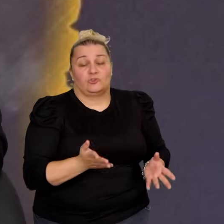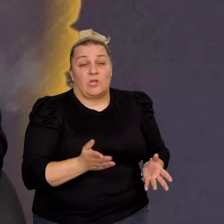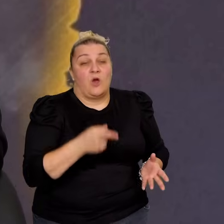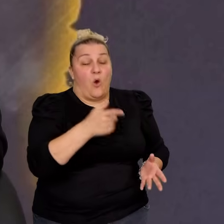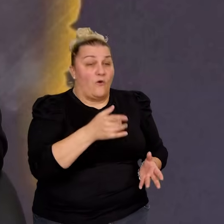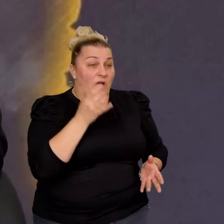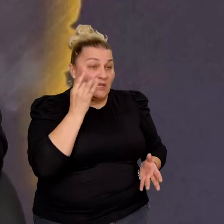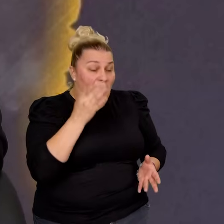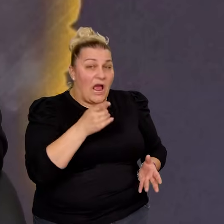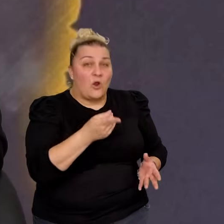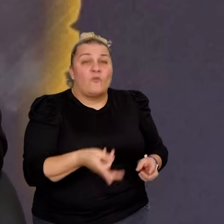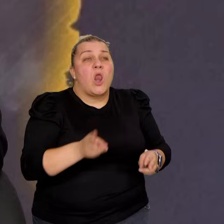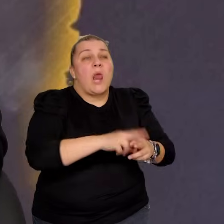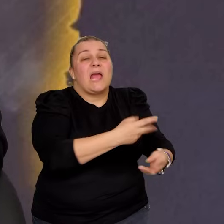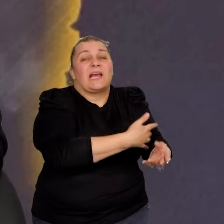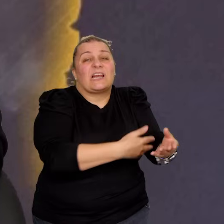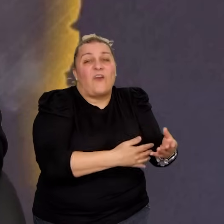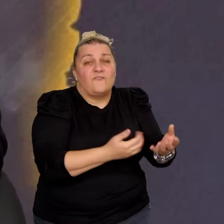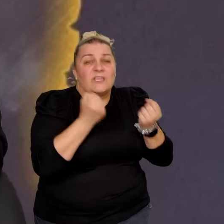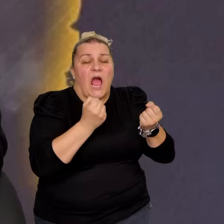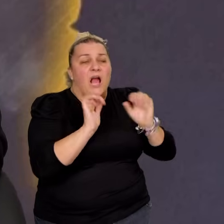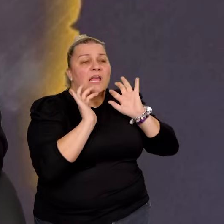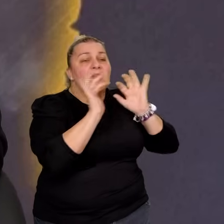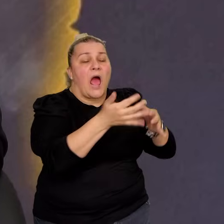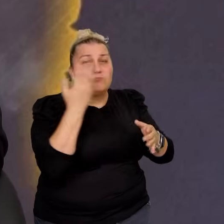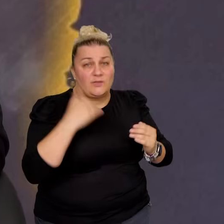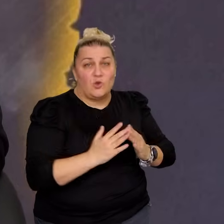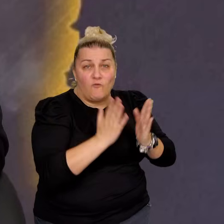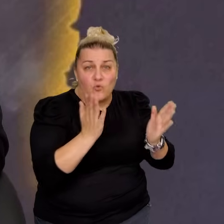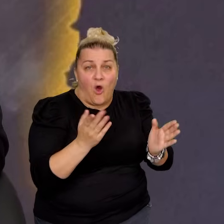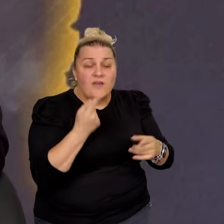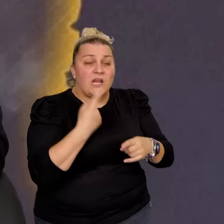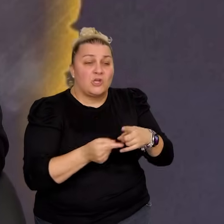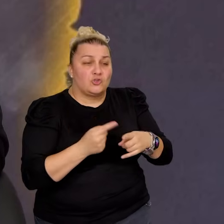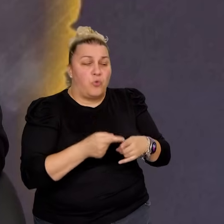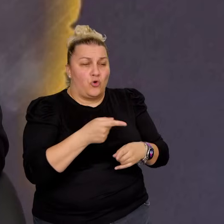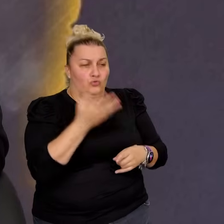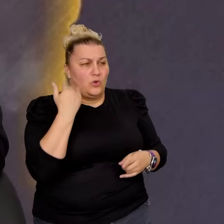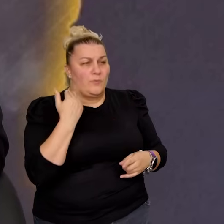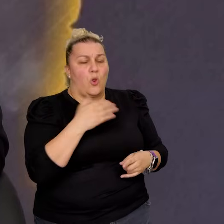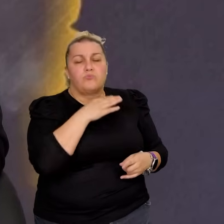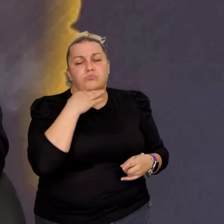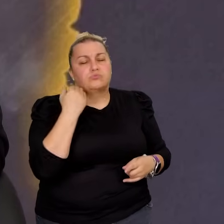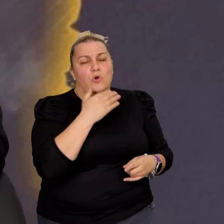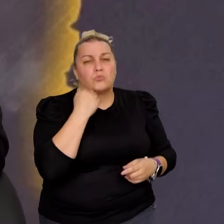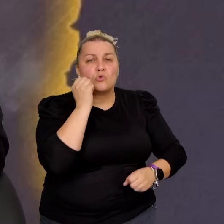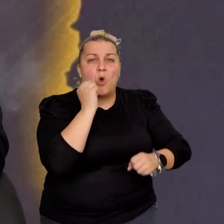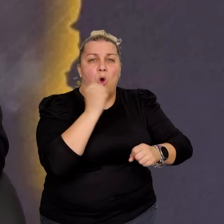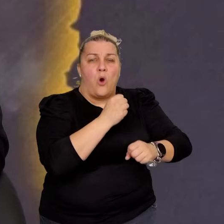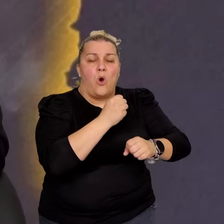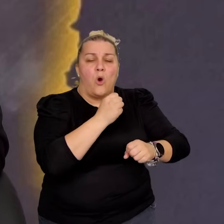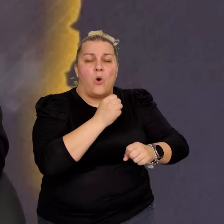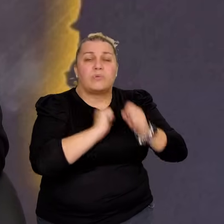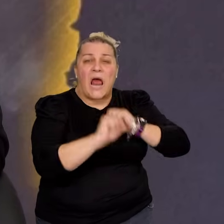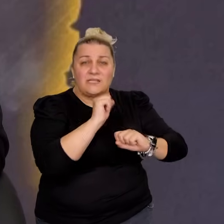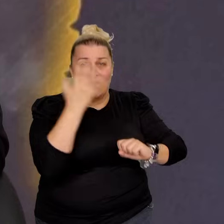Taj dan je možda jedan od najkrvavijih napada je bio na Vukovaru, jer tu je dosta branitelja